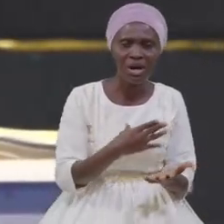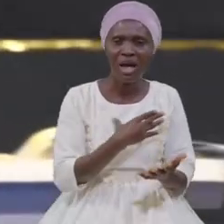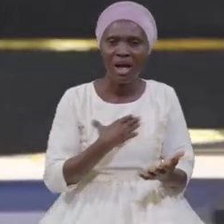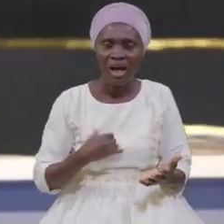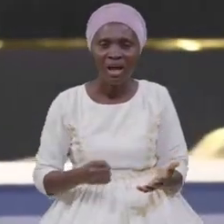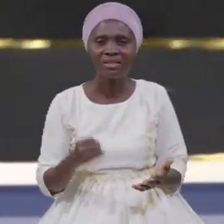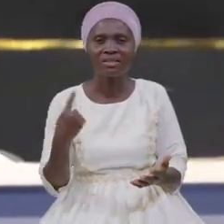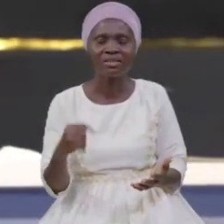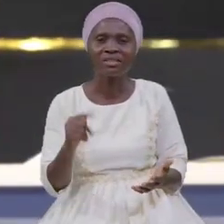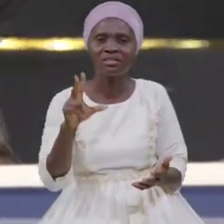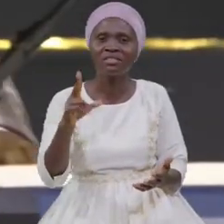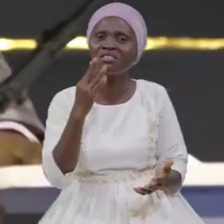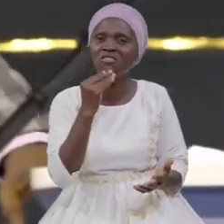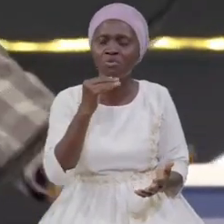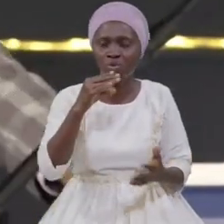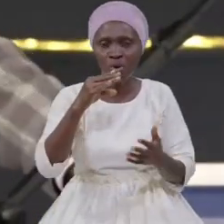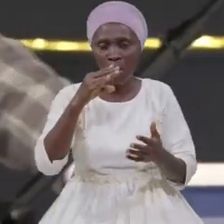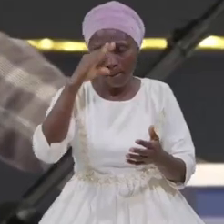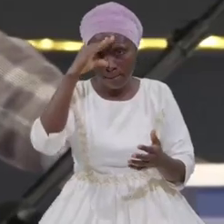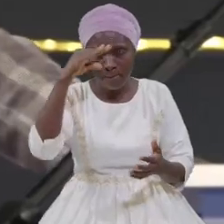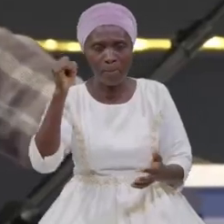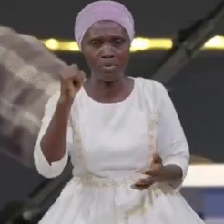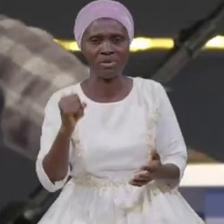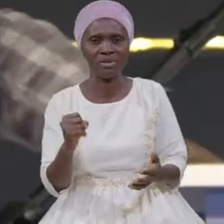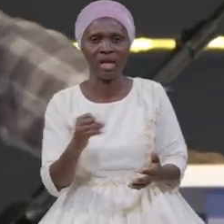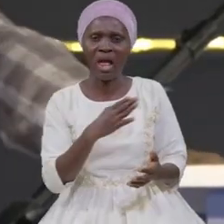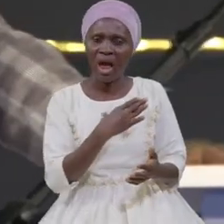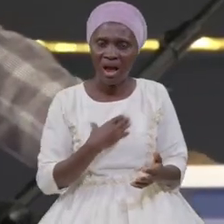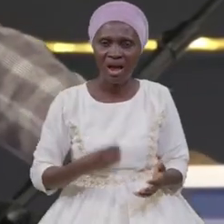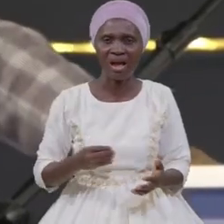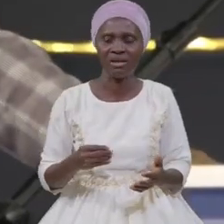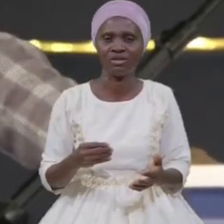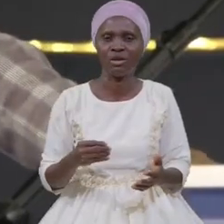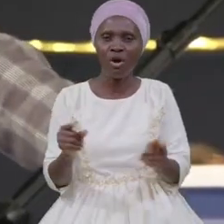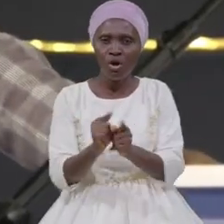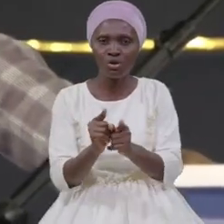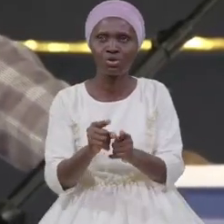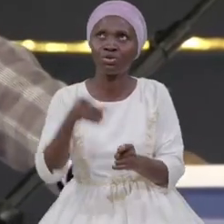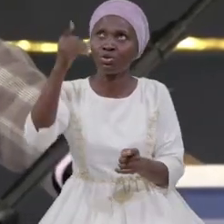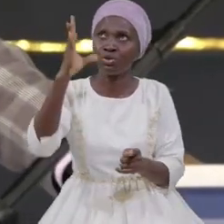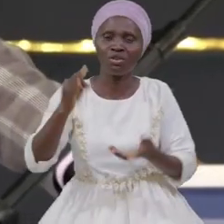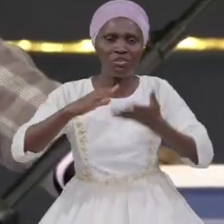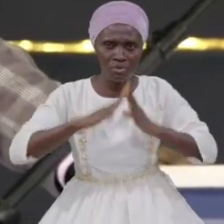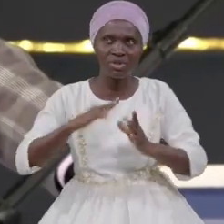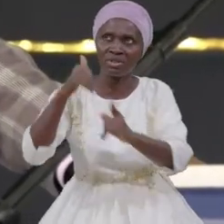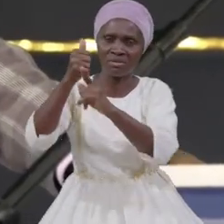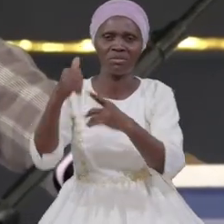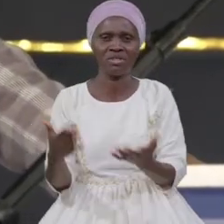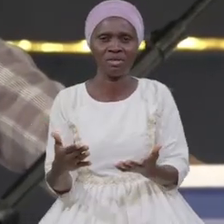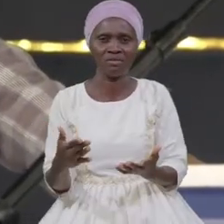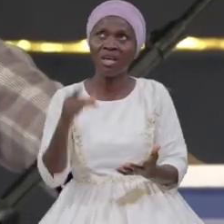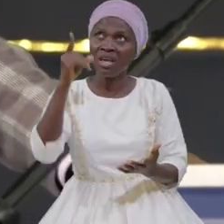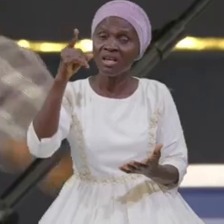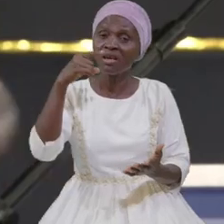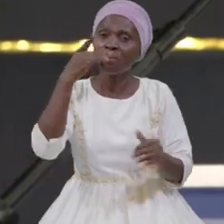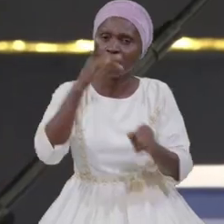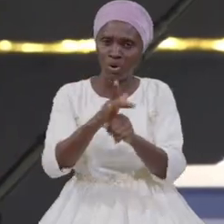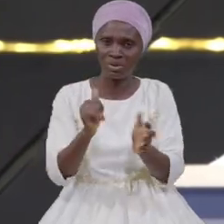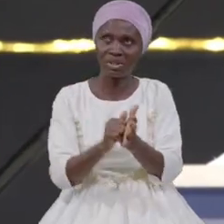Dieu de paix, le Dieu de paix lui-même, il dit, il va te sanctifier tout